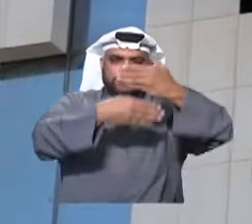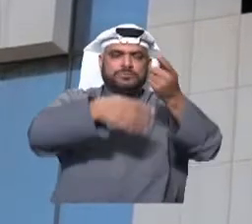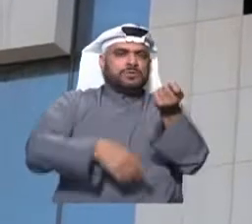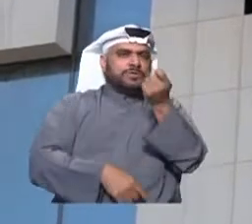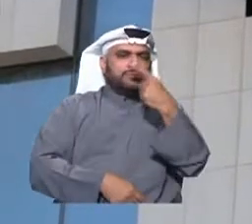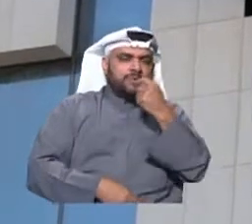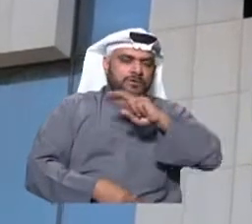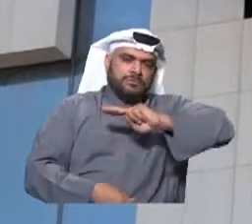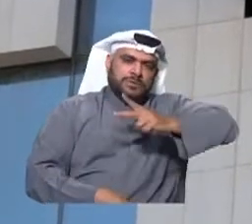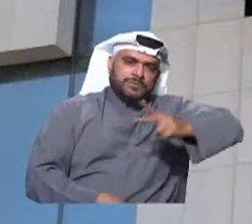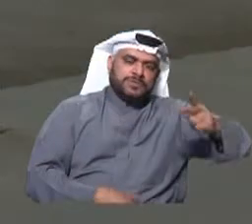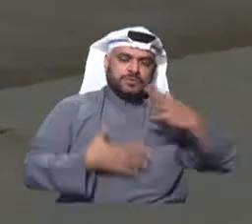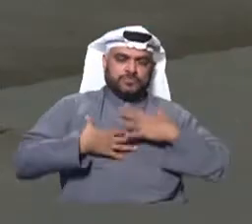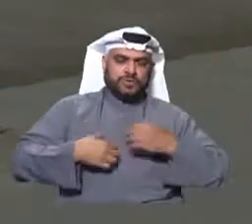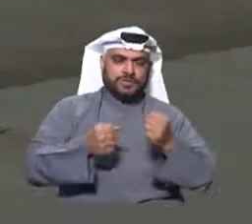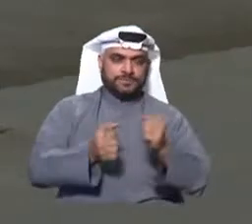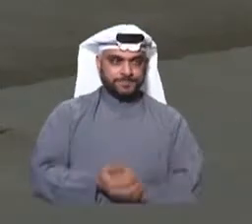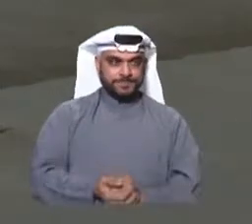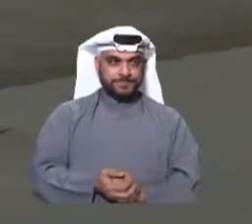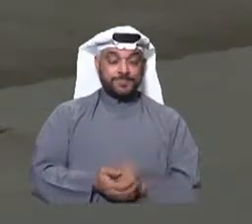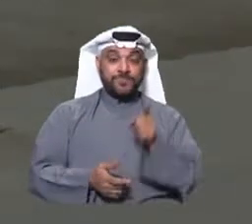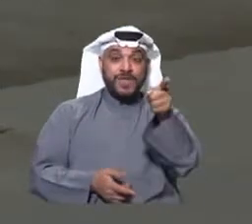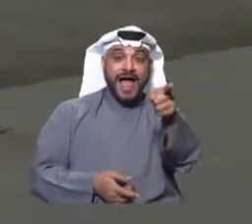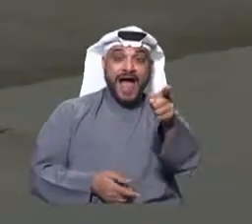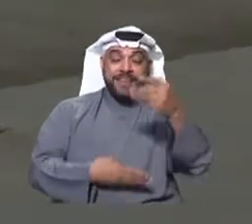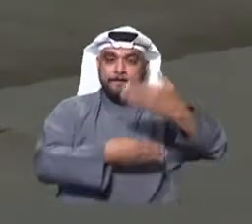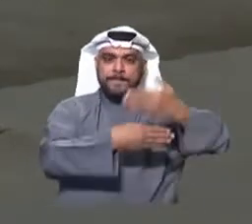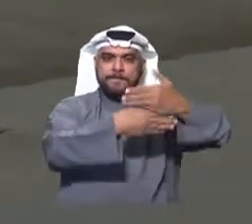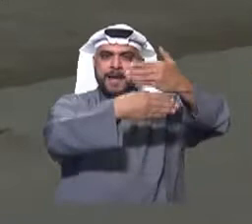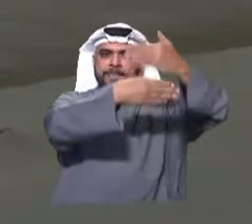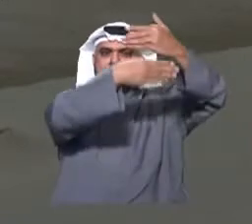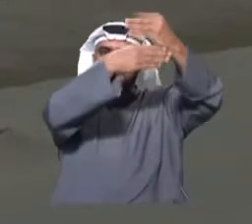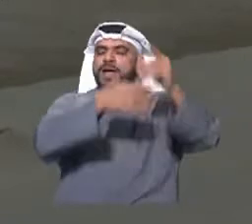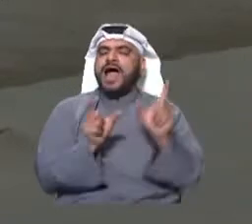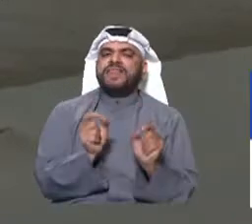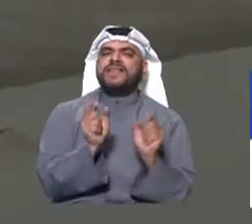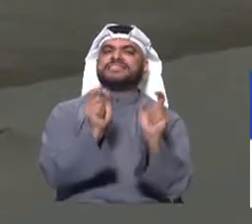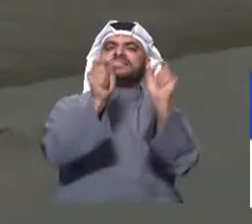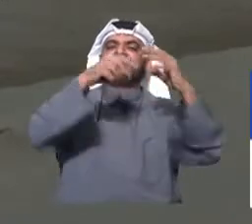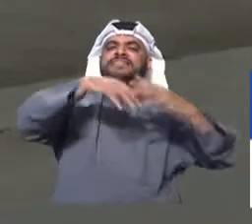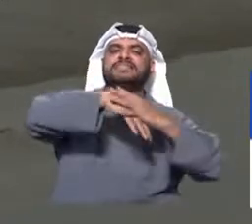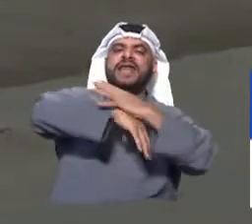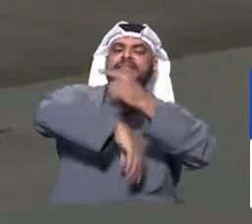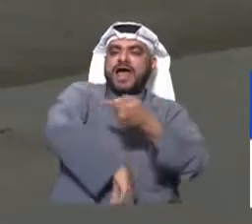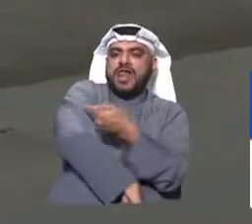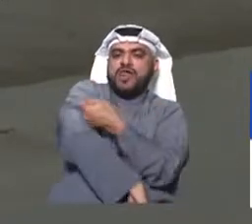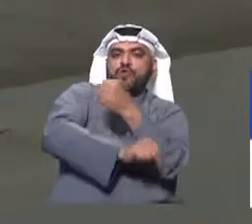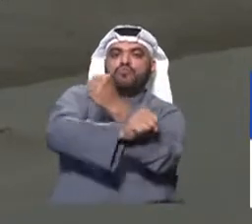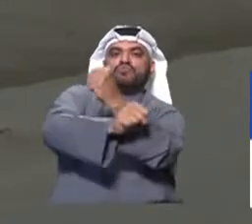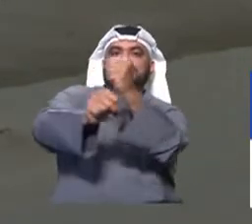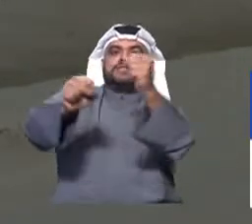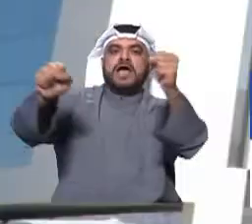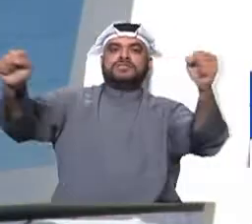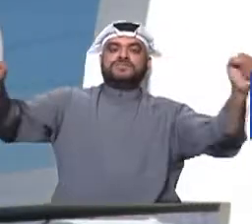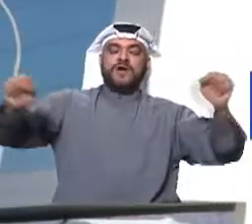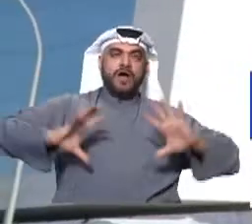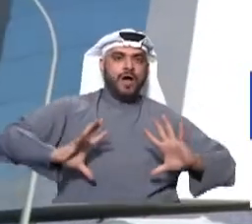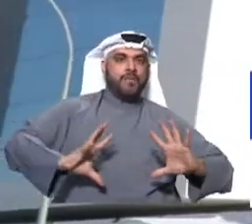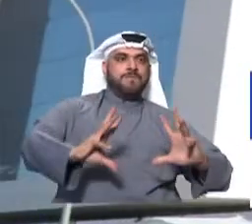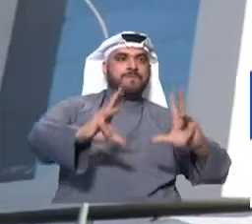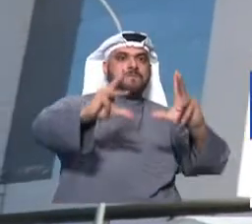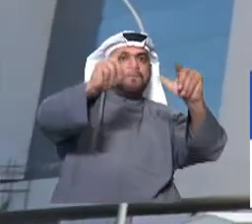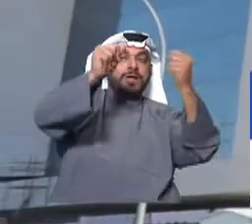طول السنين. يتميز مشروع مركز الكويت لمكافحة السرطان بأن له شكل معماري يتألف من